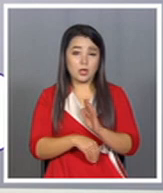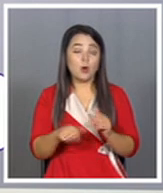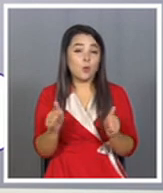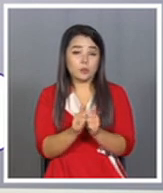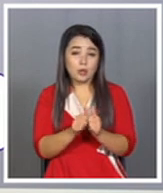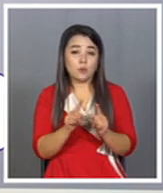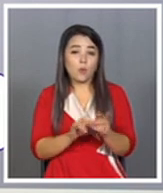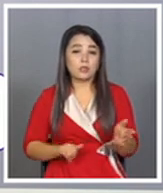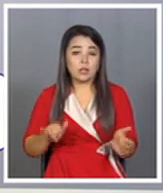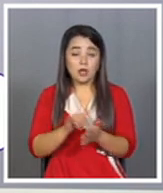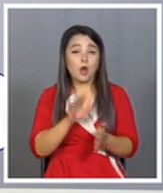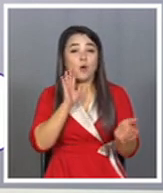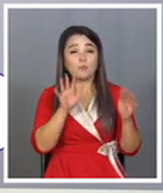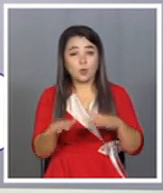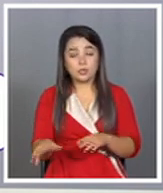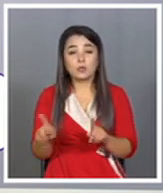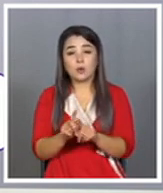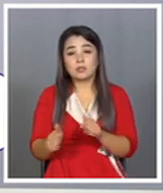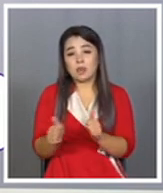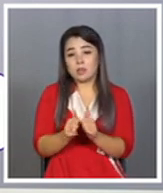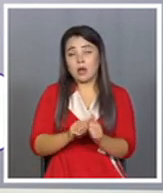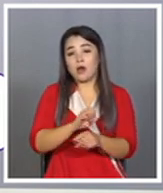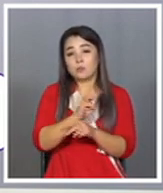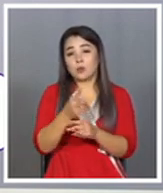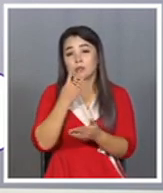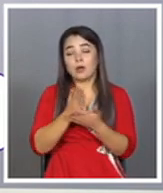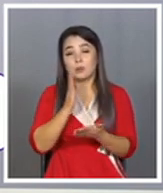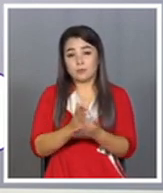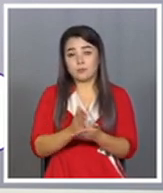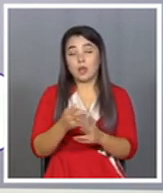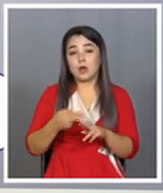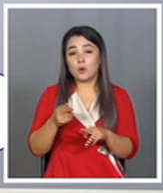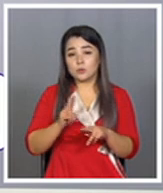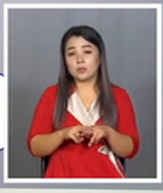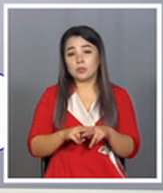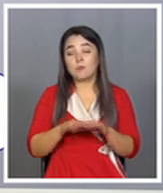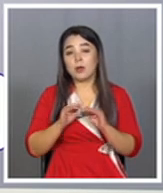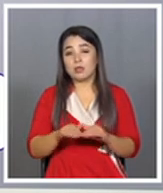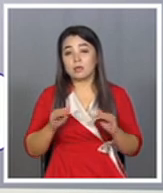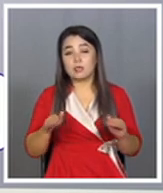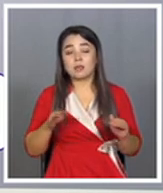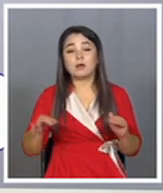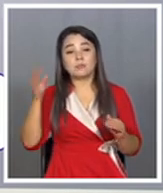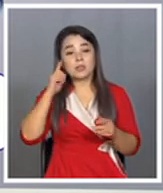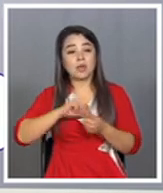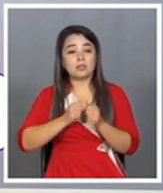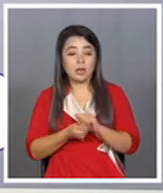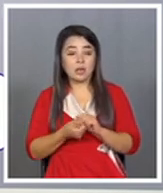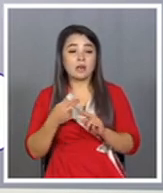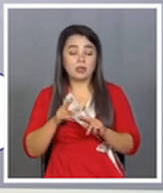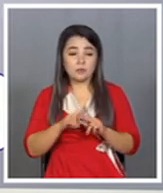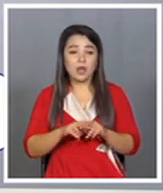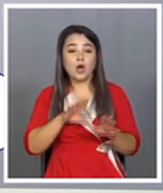жанындағы орналасқан мұхиттың шетінде қамтуы мүмкін. Балар, естеріңізде болсын, тек қана